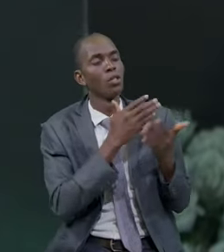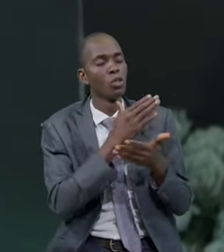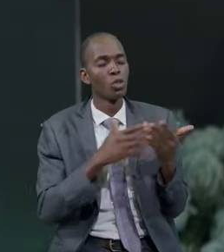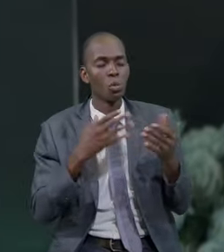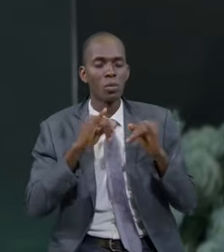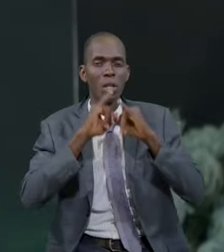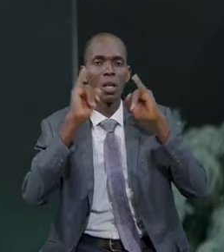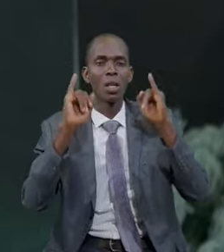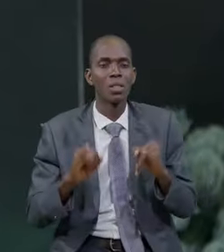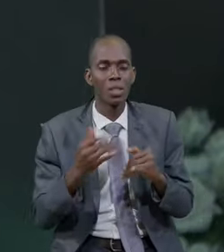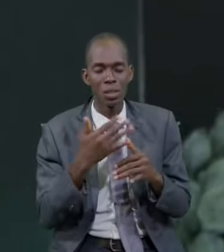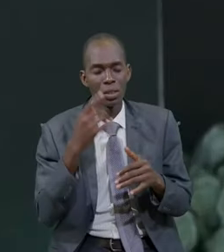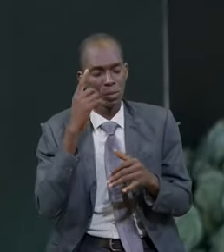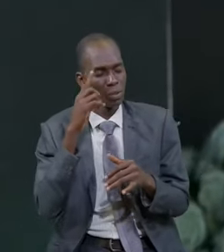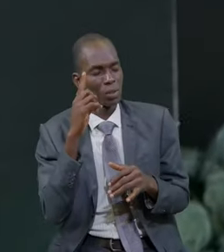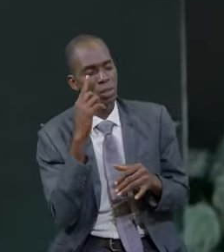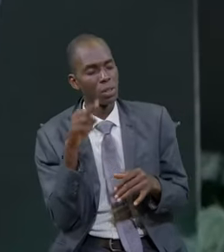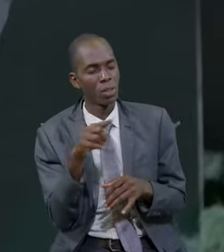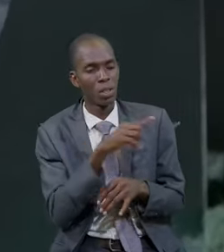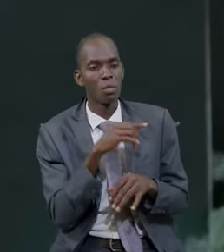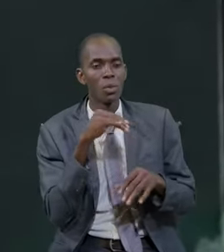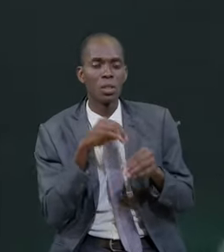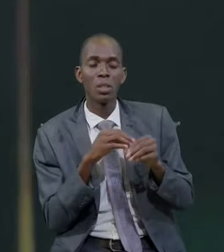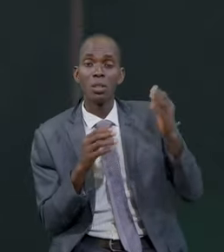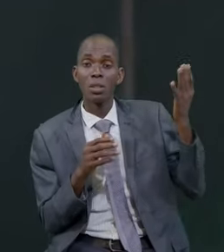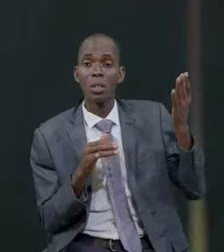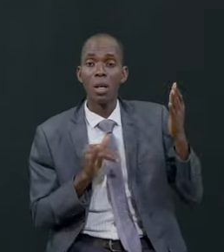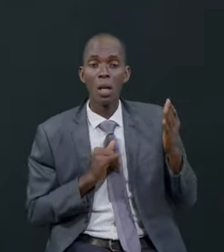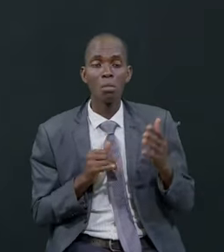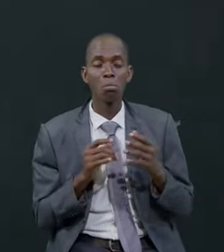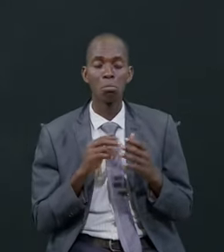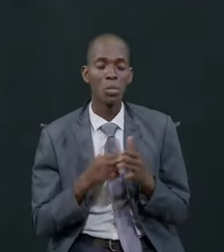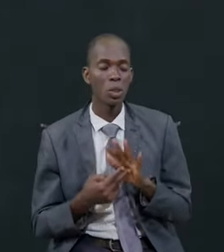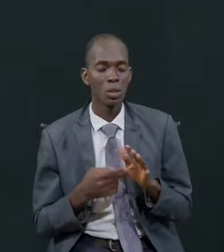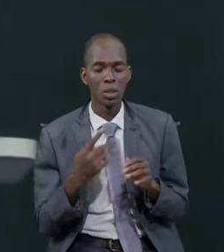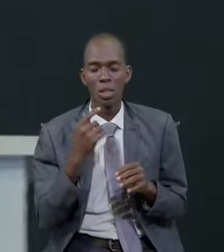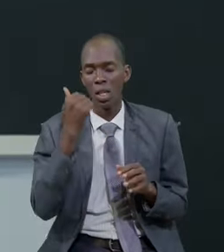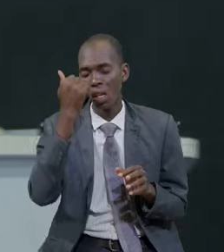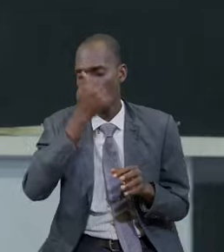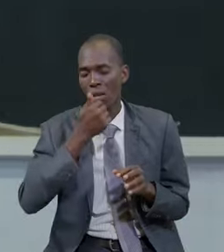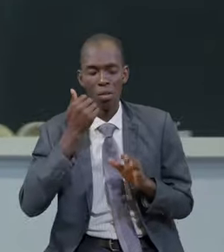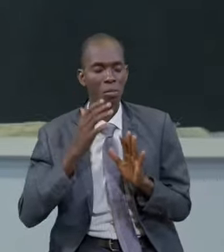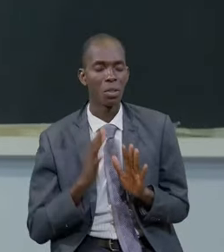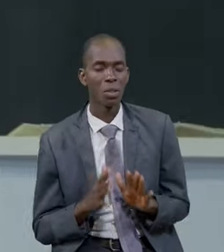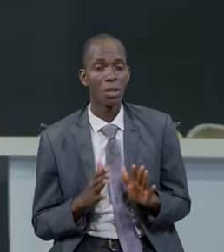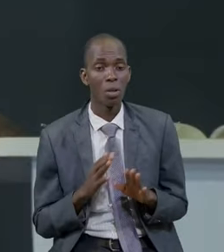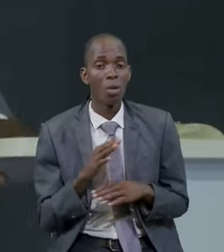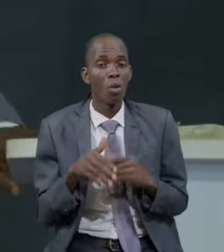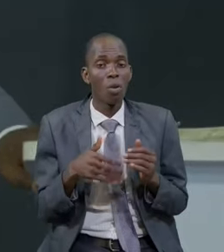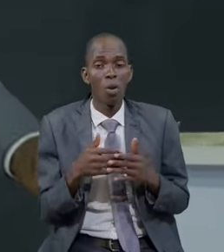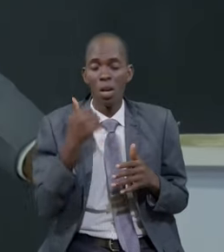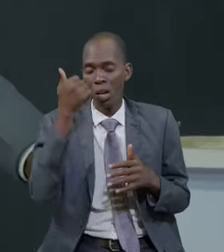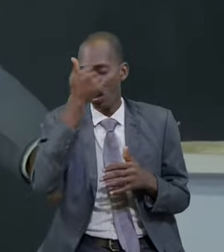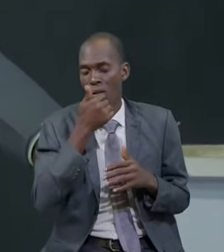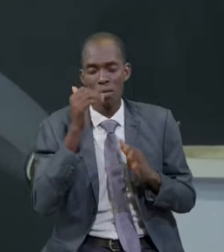l'extérieur. Je parle de ça. Je parle aux Africains. pas seulement dans les pays africains, ils ont aussi